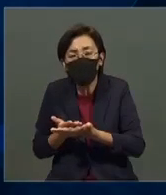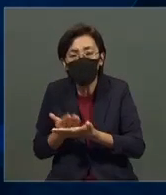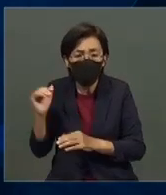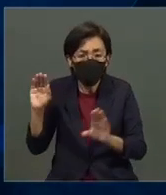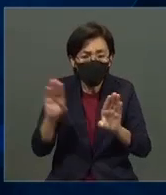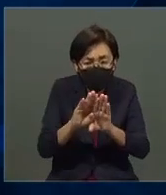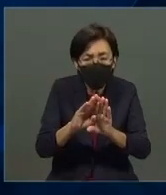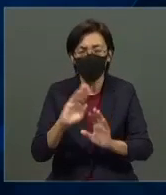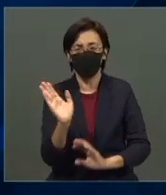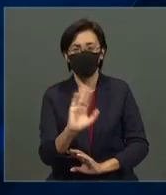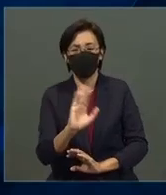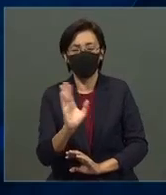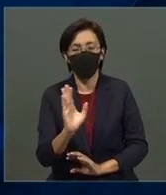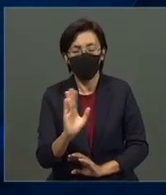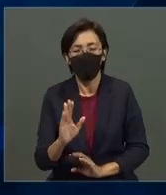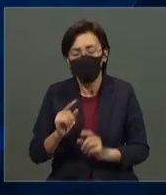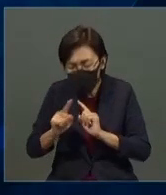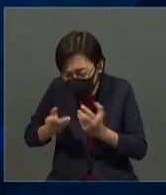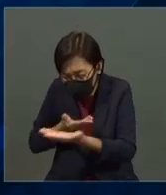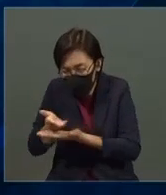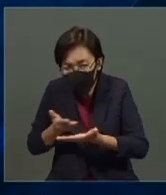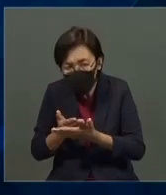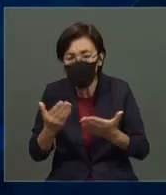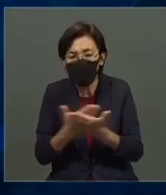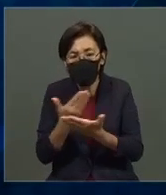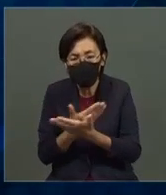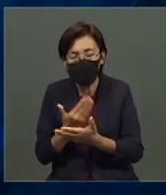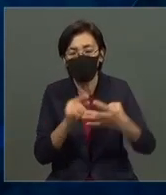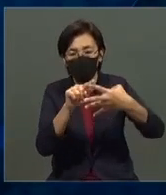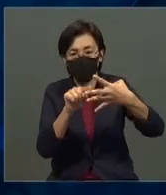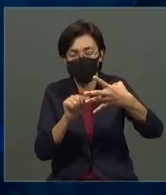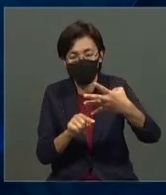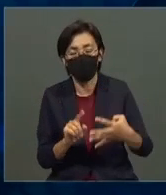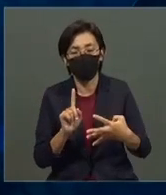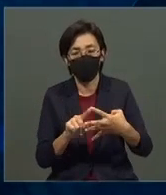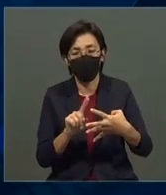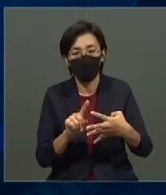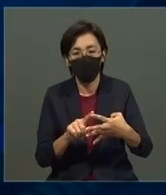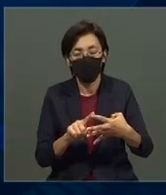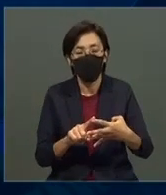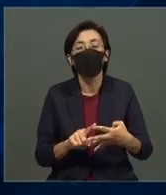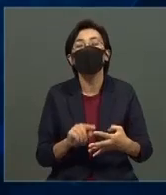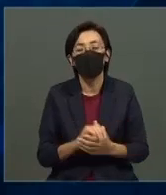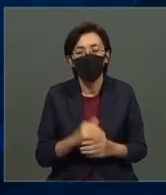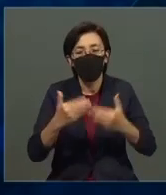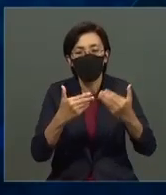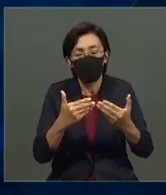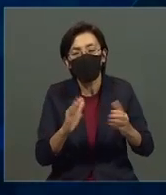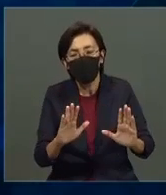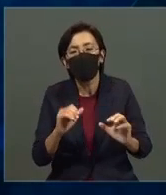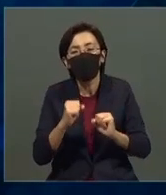ยทันทีไหมอาจจะไม่ใช่นะครับมีมาตรการเปลี่ยนแปลงได้ถึง4ระดับ1คือลดกิจกรรม2